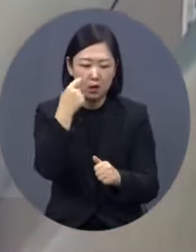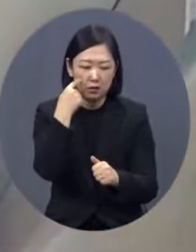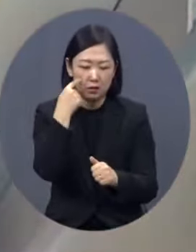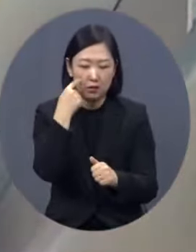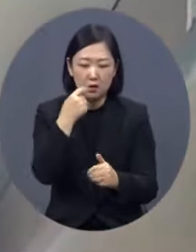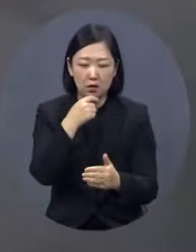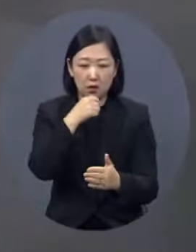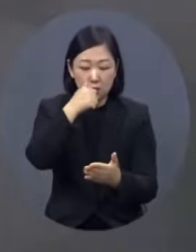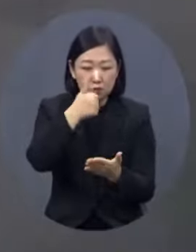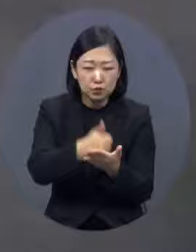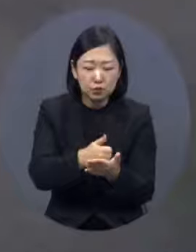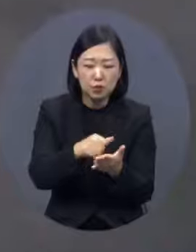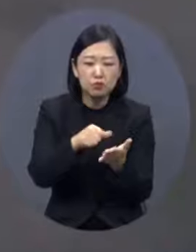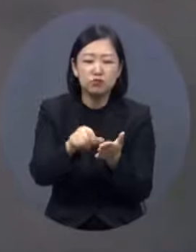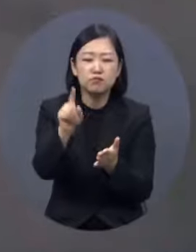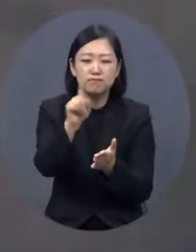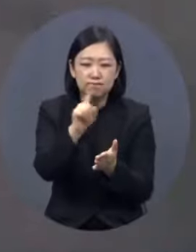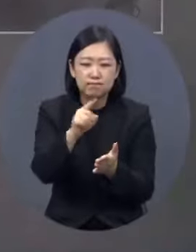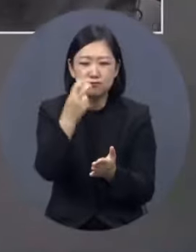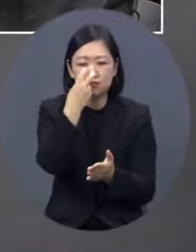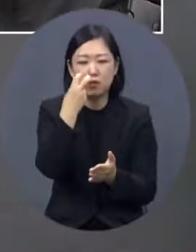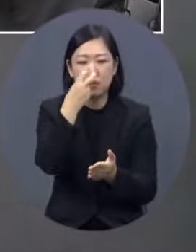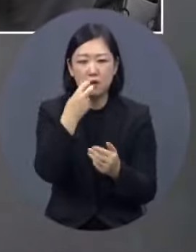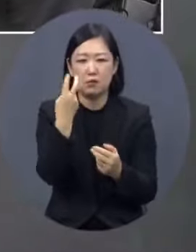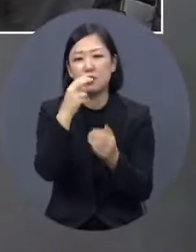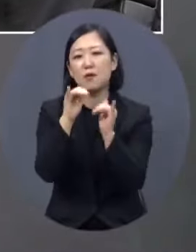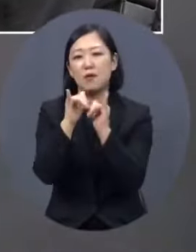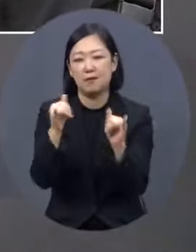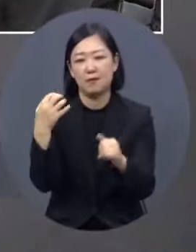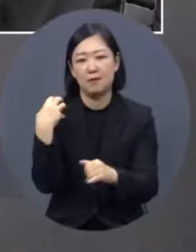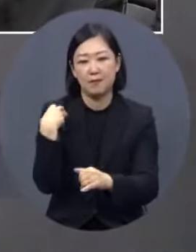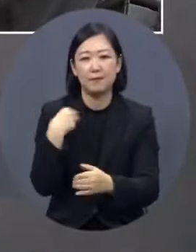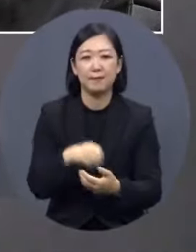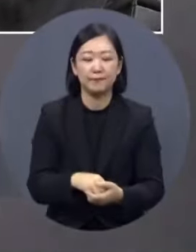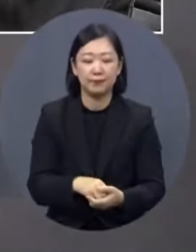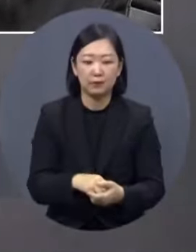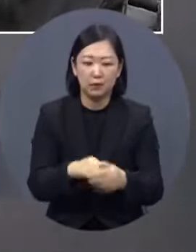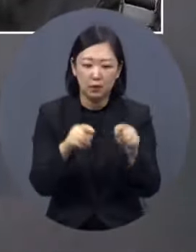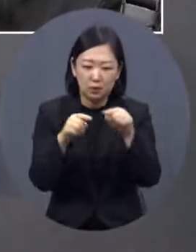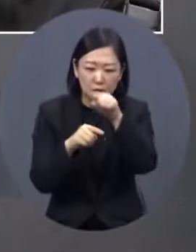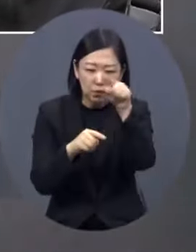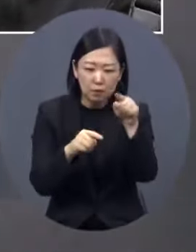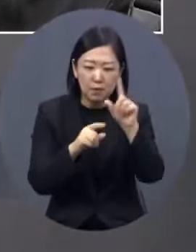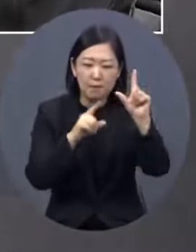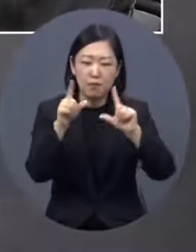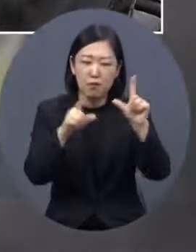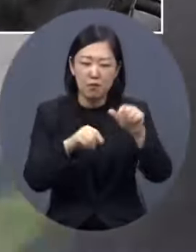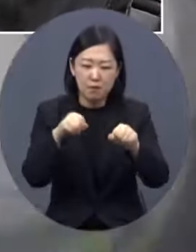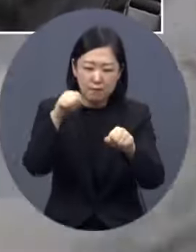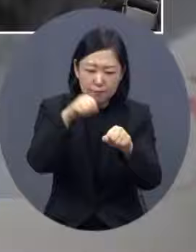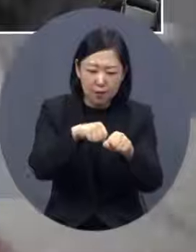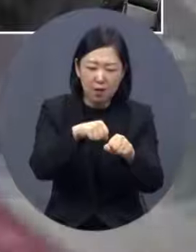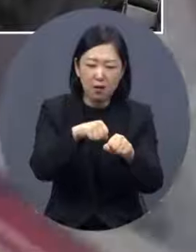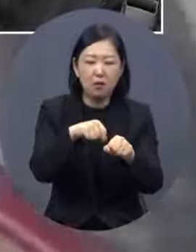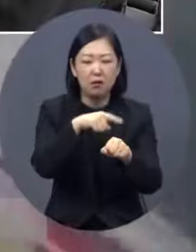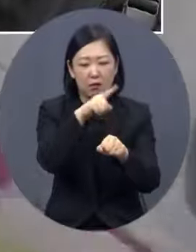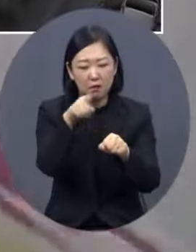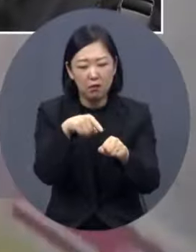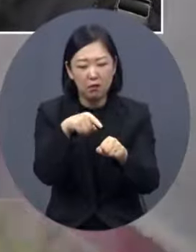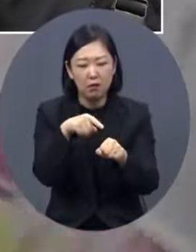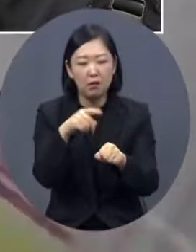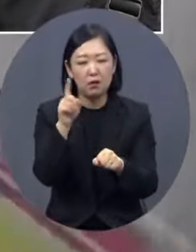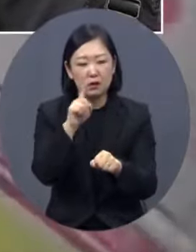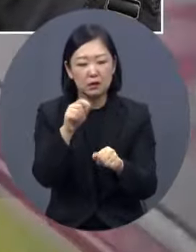것도 조사관이 동그랗게 본상이 관이 범구로 추정할 수